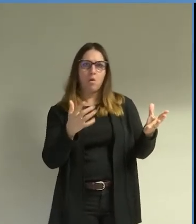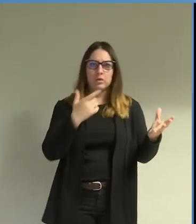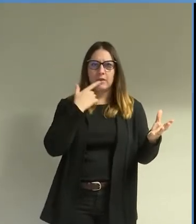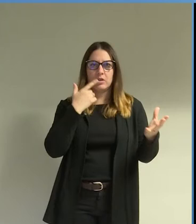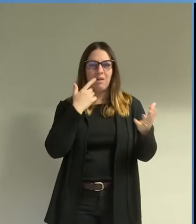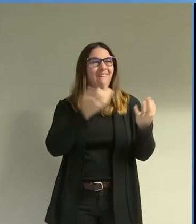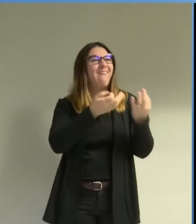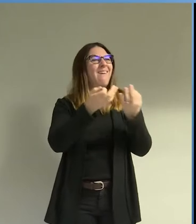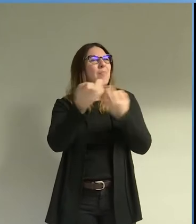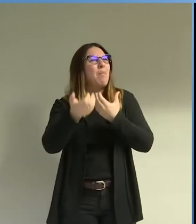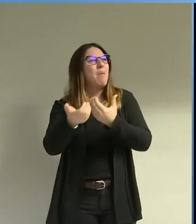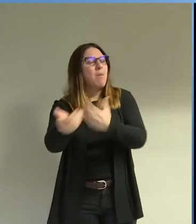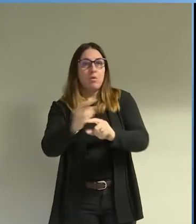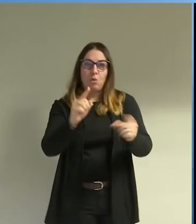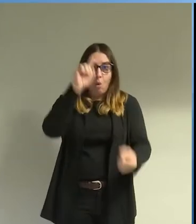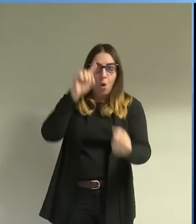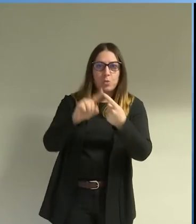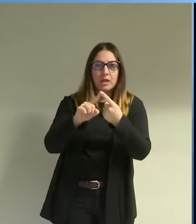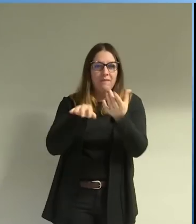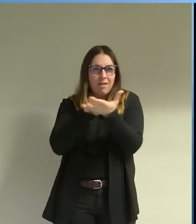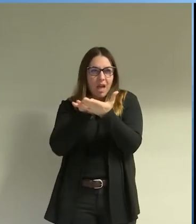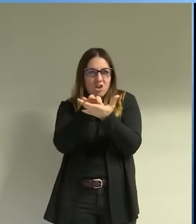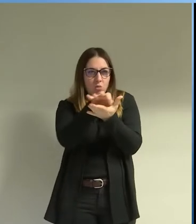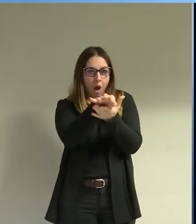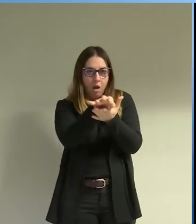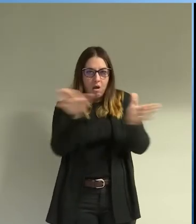tout l'enjeu est de sécuriser une trajectoire